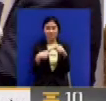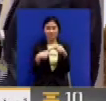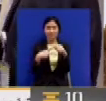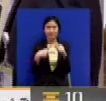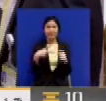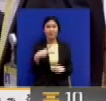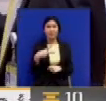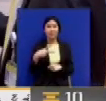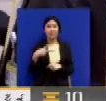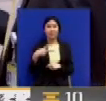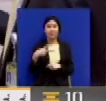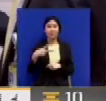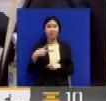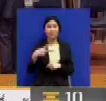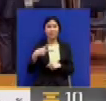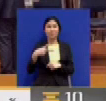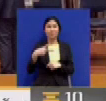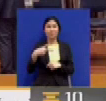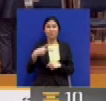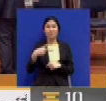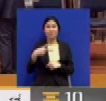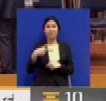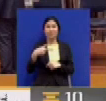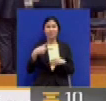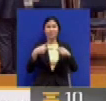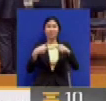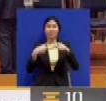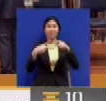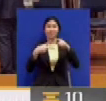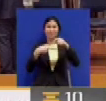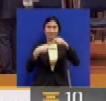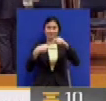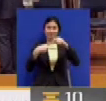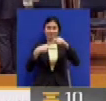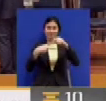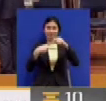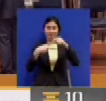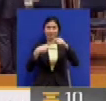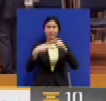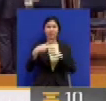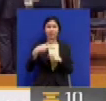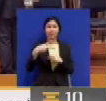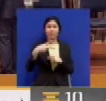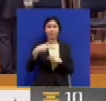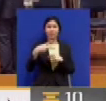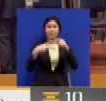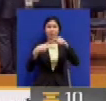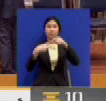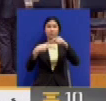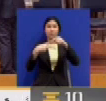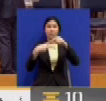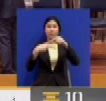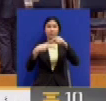งกันซึ่งอันนี้กำลังลุ้นอยู่ไงและโครงการรถไฟความเร็วสูงประมงทั้งหลายแหล่เนี่ยมันต้องผ่านเกี่